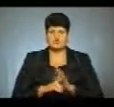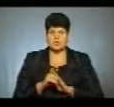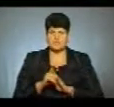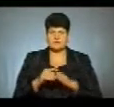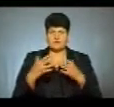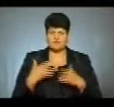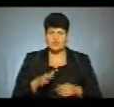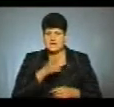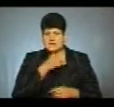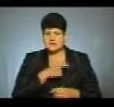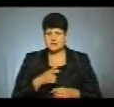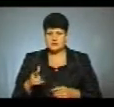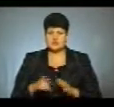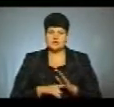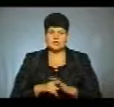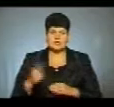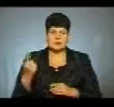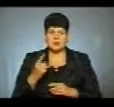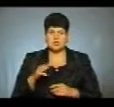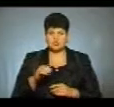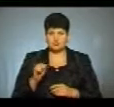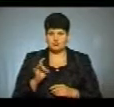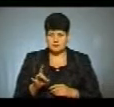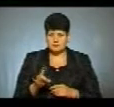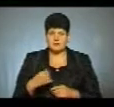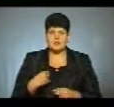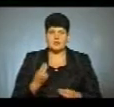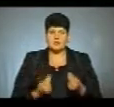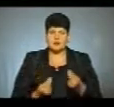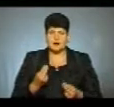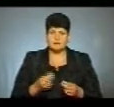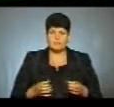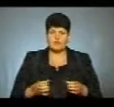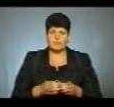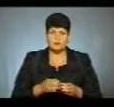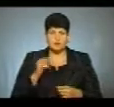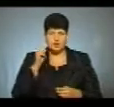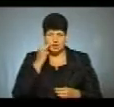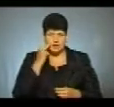вже сезон, починається перший тур. Ми граємо з командою Чернігова.